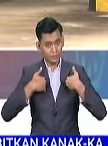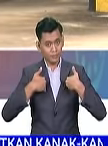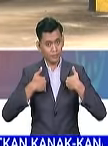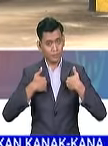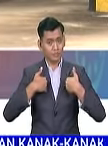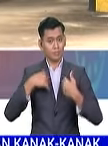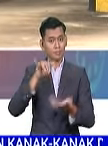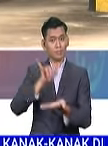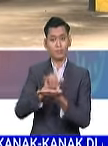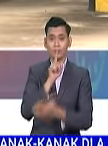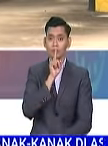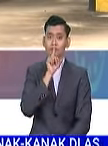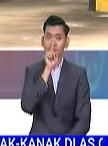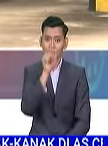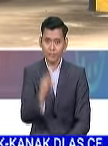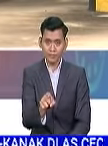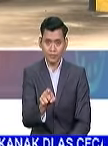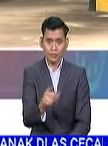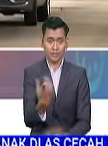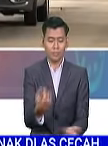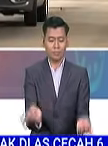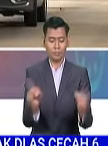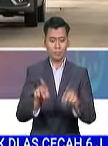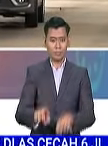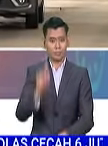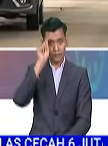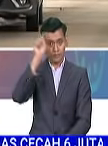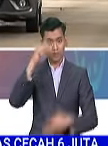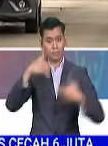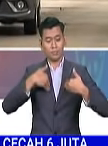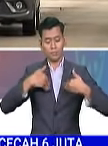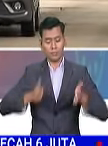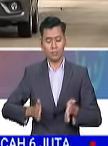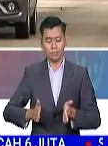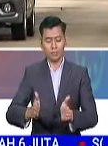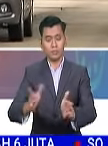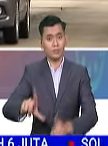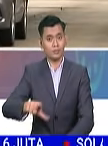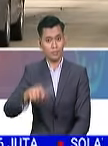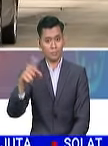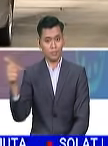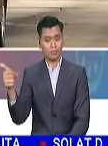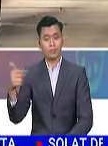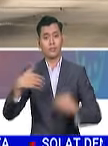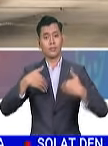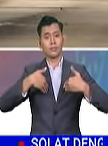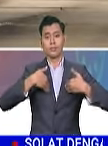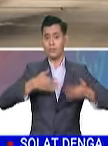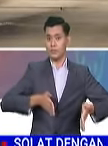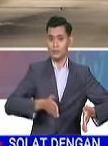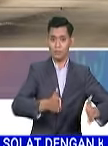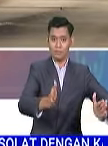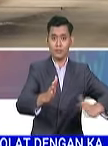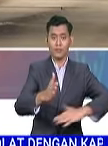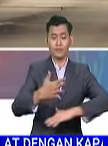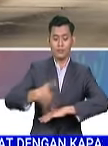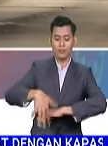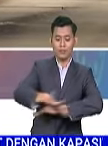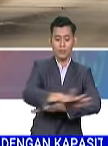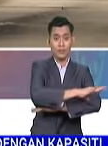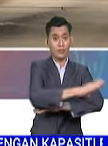boleh katakan faktor di Terengganu mempunyai laluan alternatif yang lain selain daripada Lebuh Raya, iaitu laluan pantai yang memberi